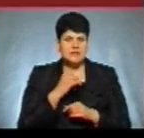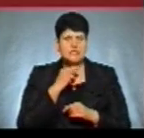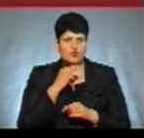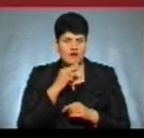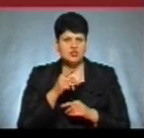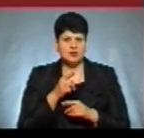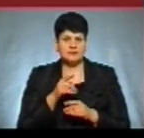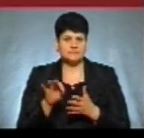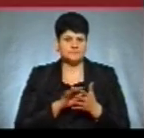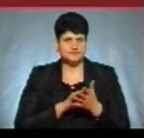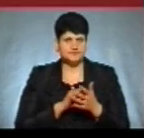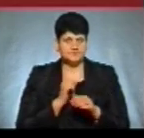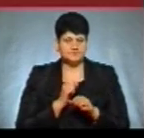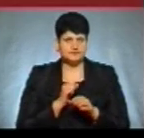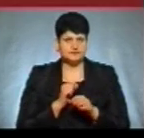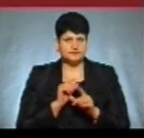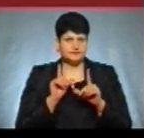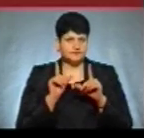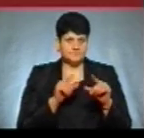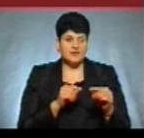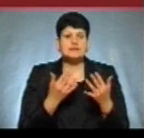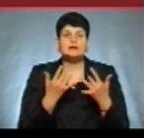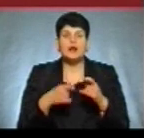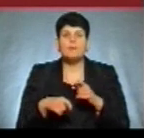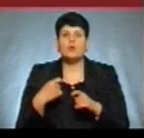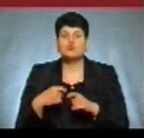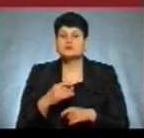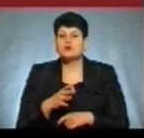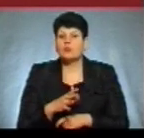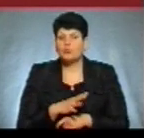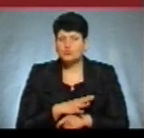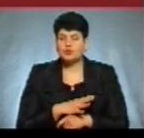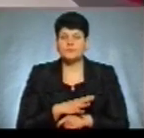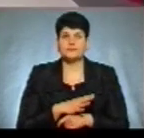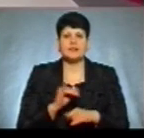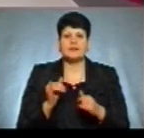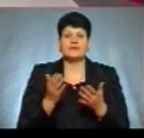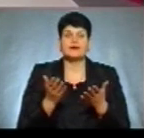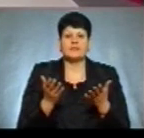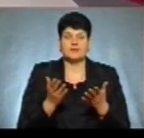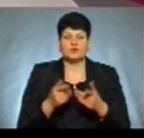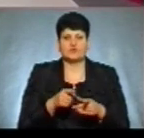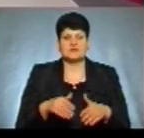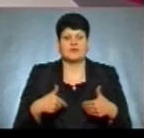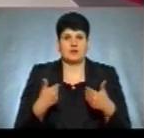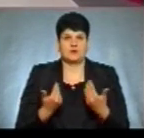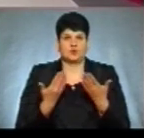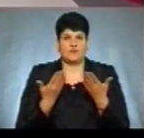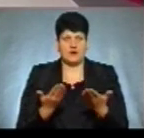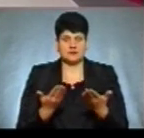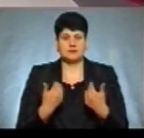реагуєте? І вже скільки таких порушень були, які, власне, з якими вони до вас звернулися?